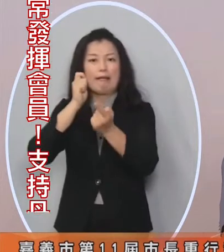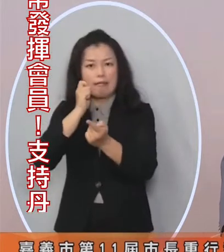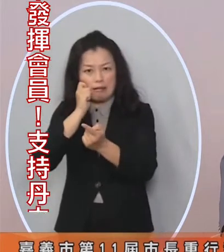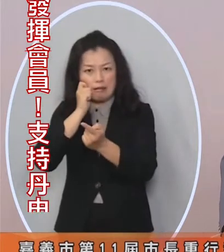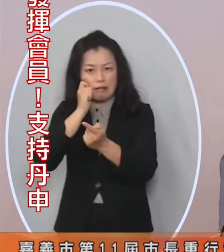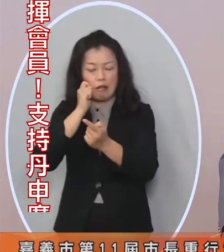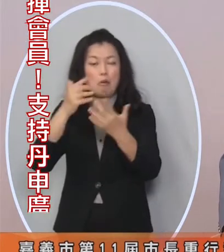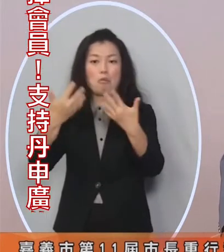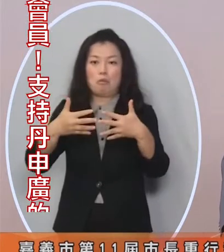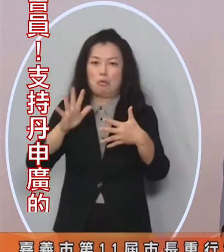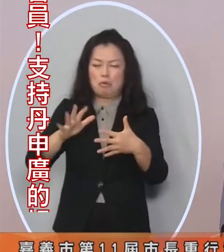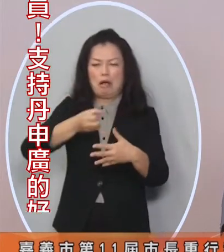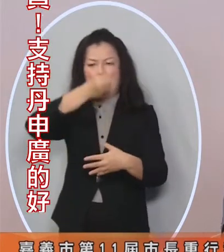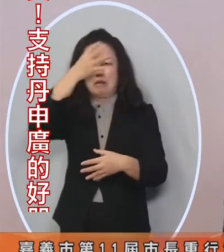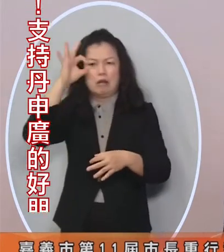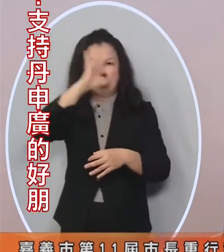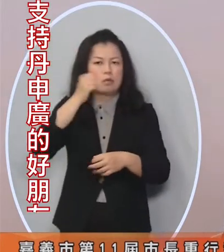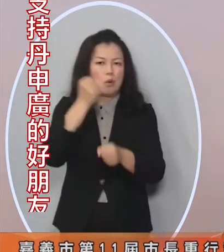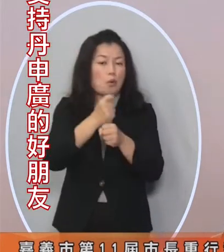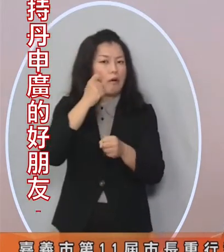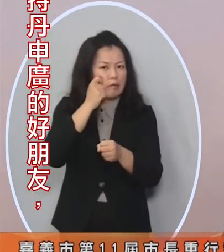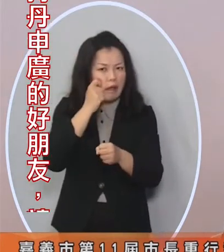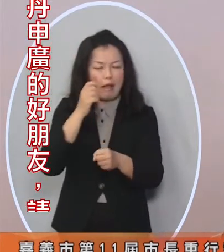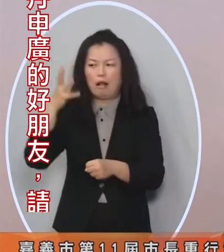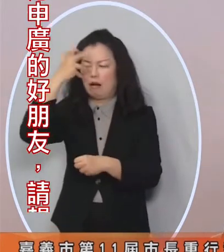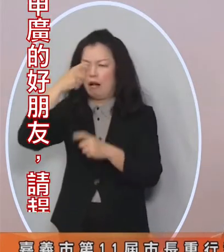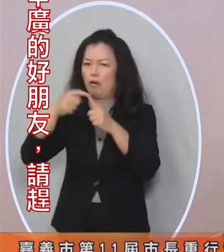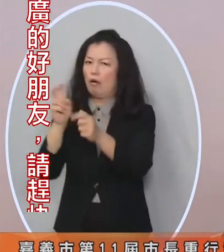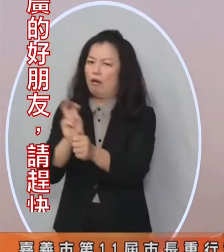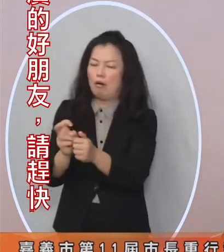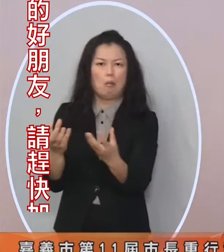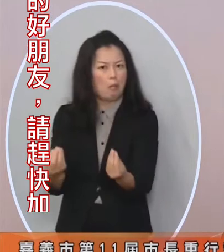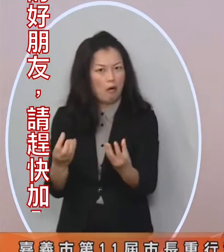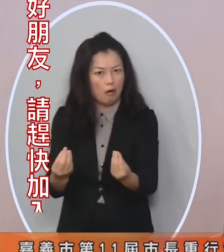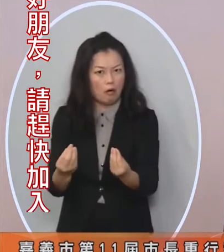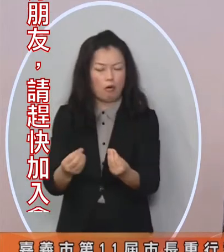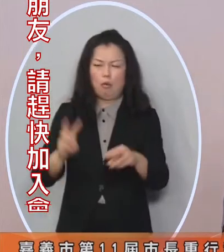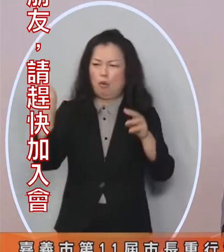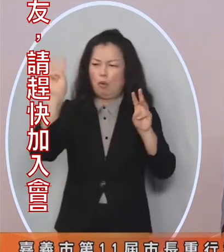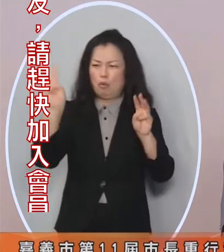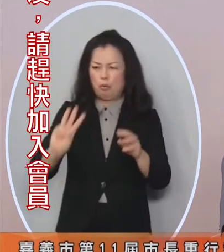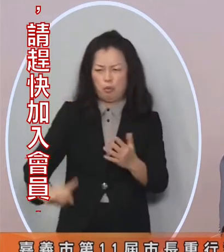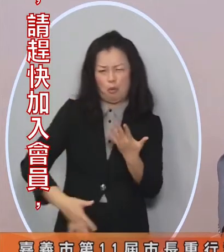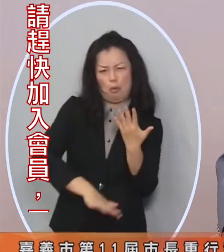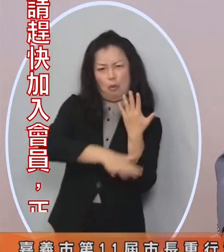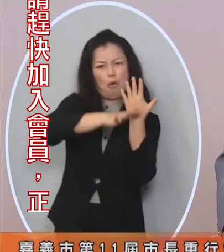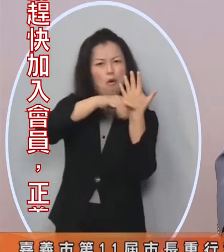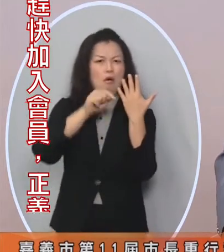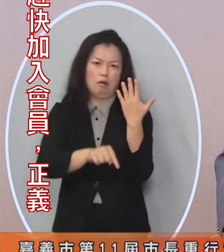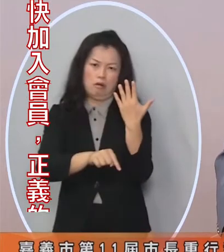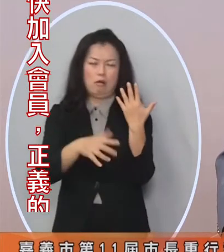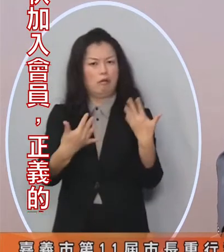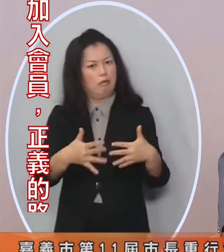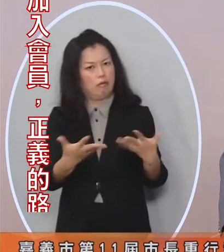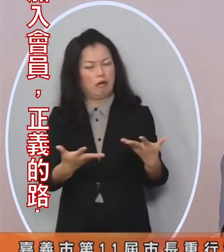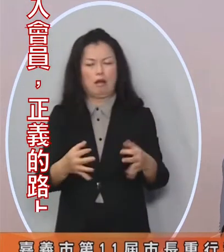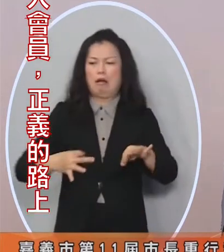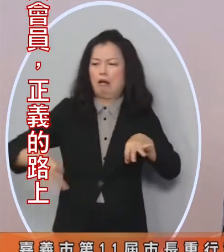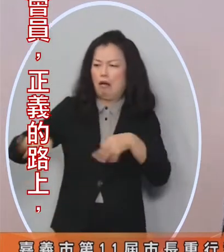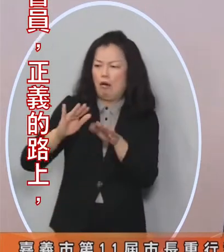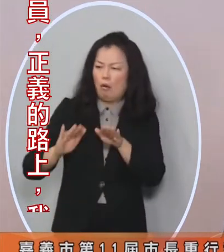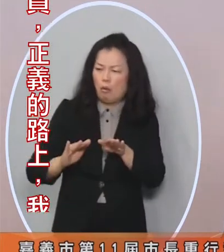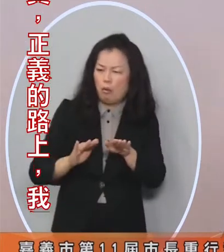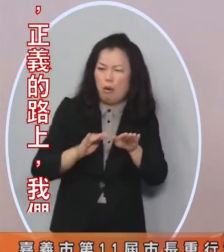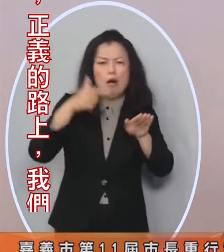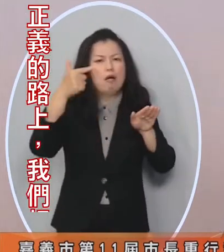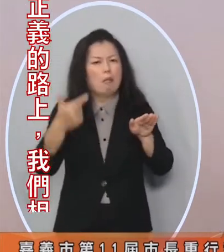有青年就业不易的问题，我们有老年照顾的问题，我们有刚刚提的淹水问题，我们还有经济发展迟滞的问题，这